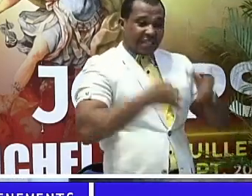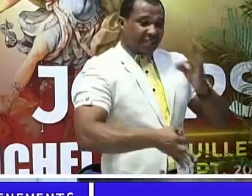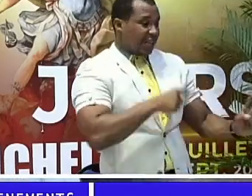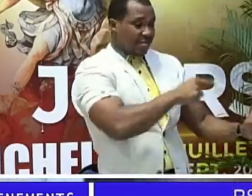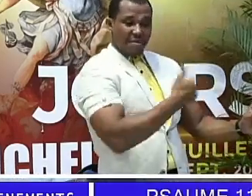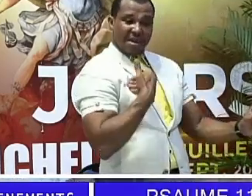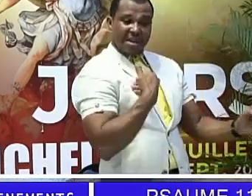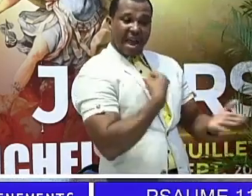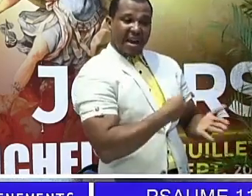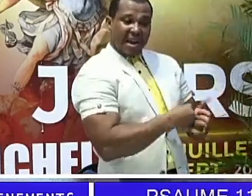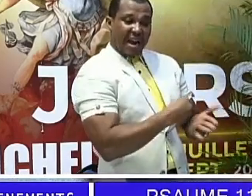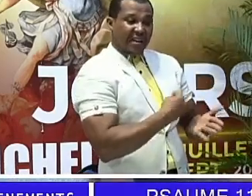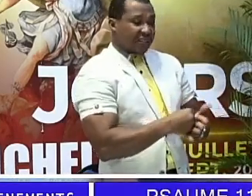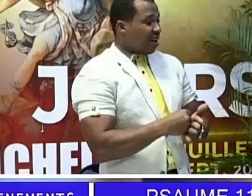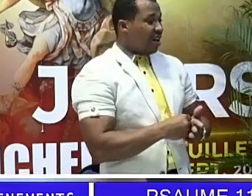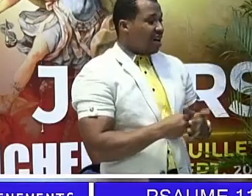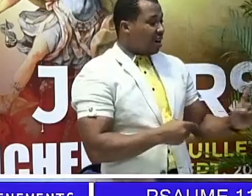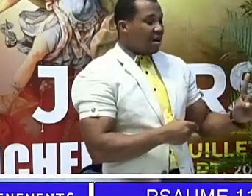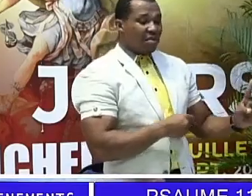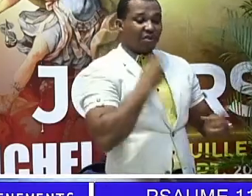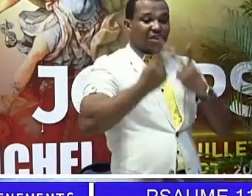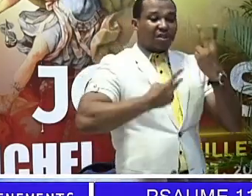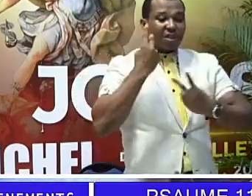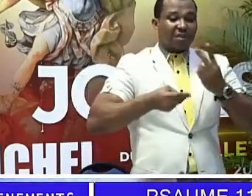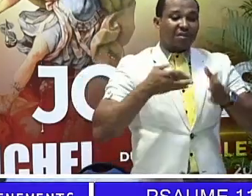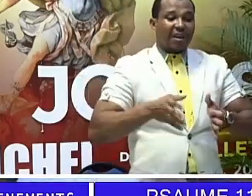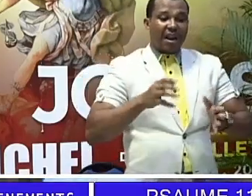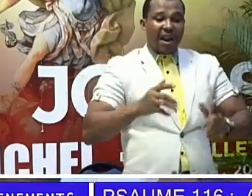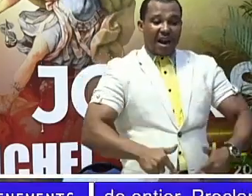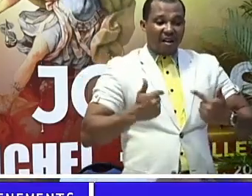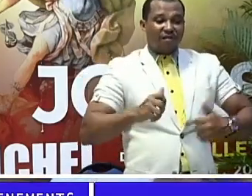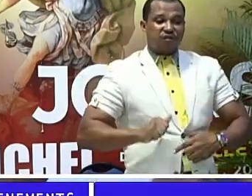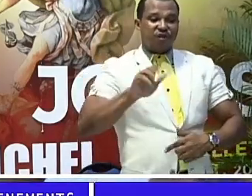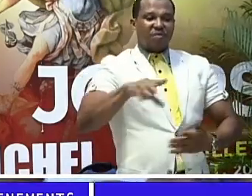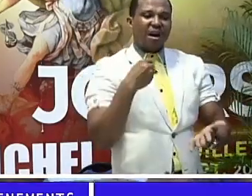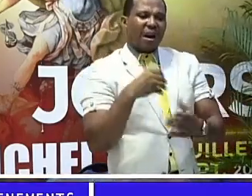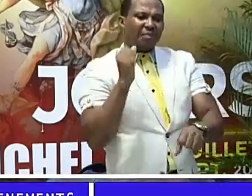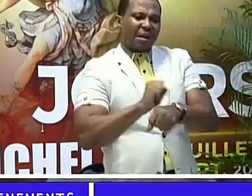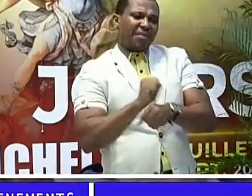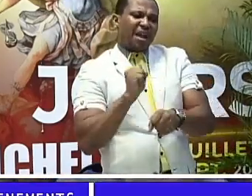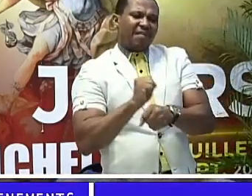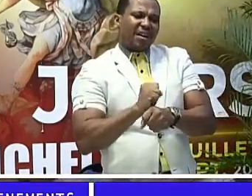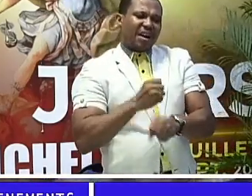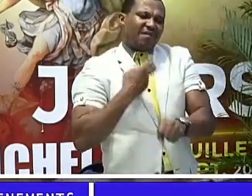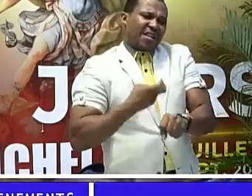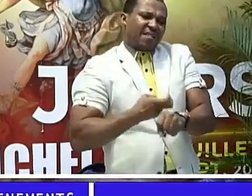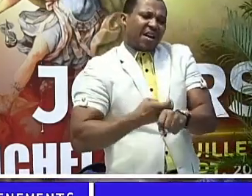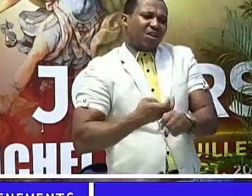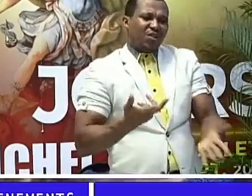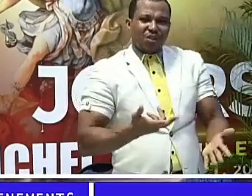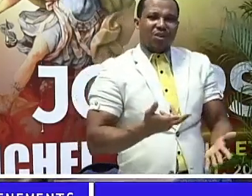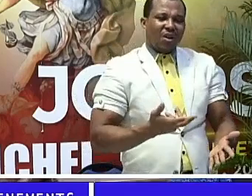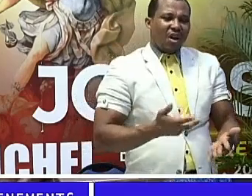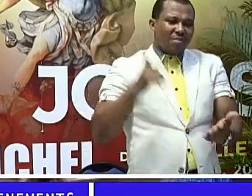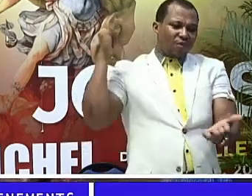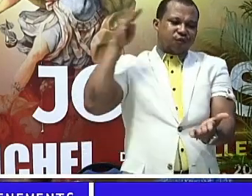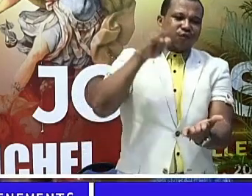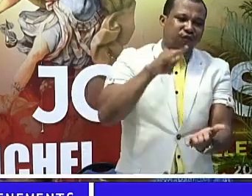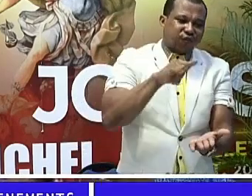assez soit dit son diaspora lié li l'autre bord la dégager et tout n'a dégager kounya là parce que mon nan vont